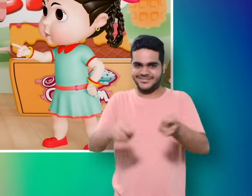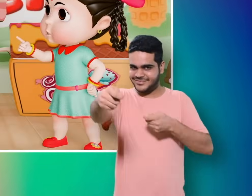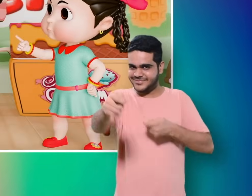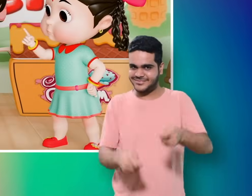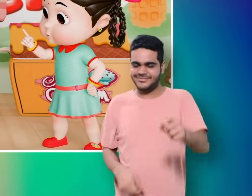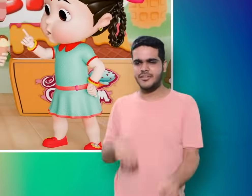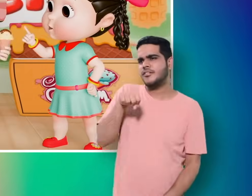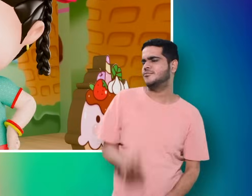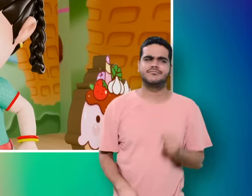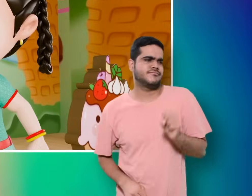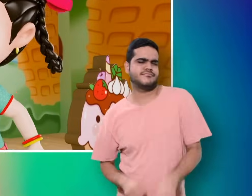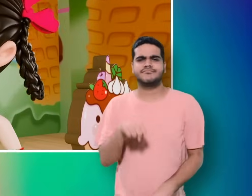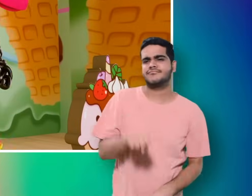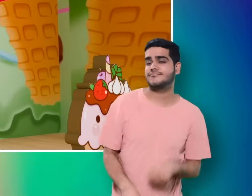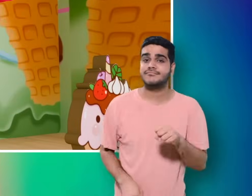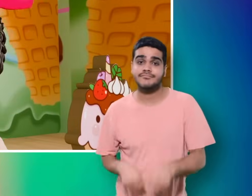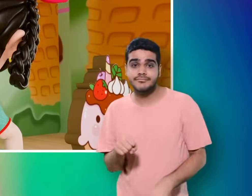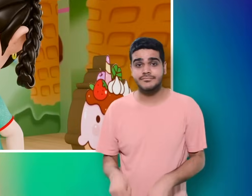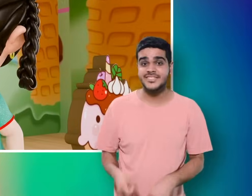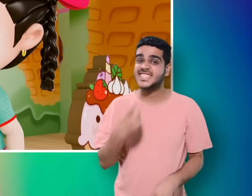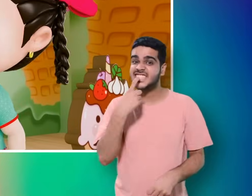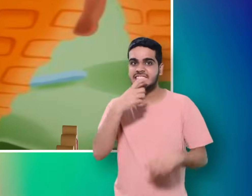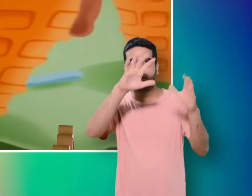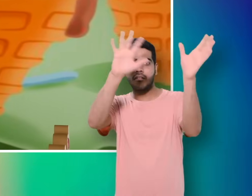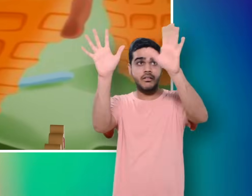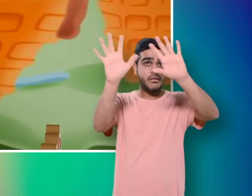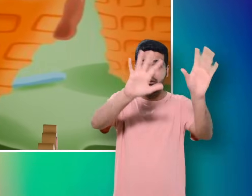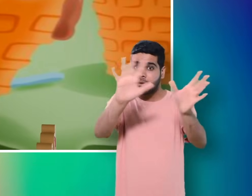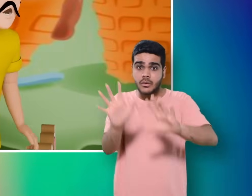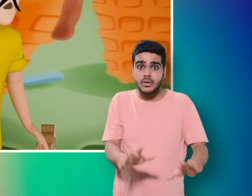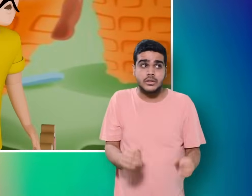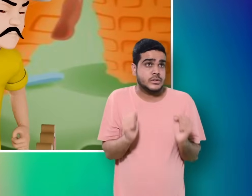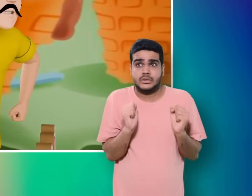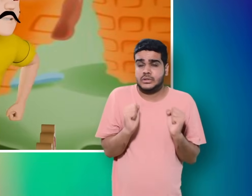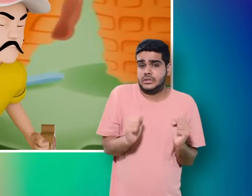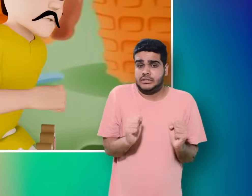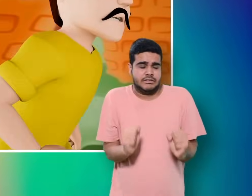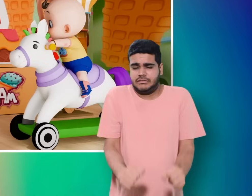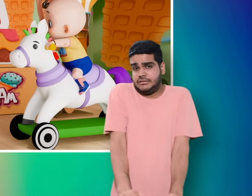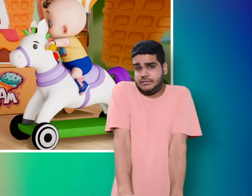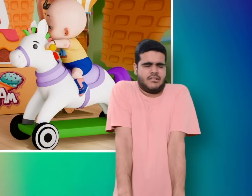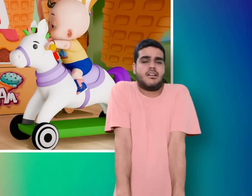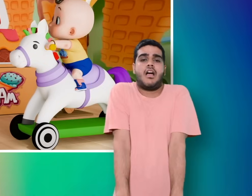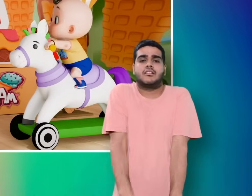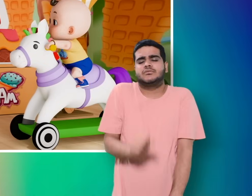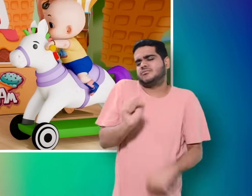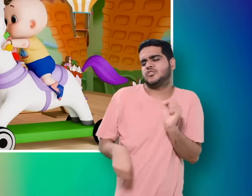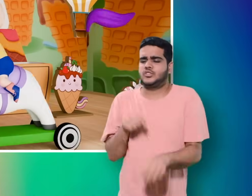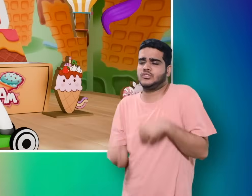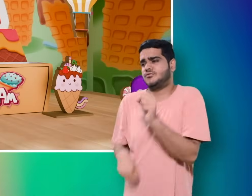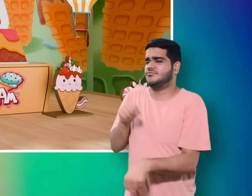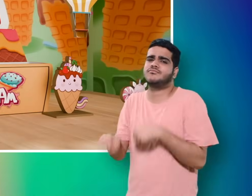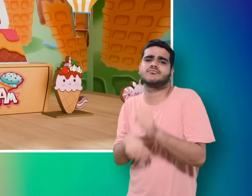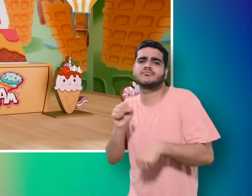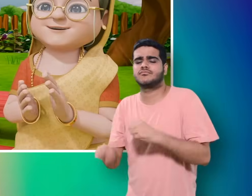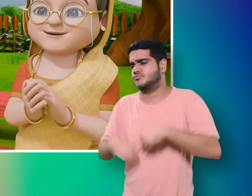घोड़ा था घमंडी, पहुंचा सबसे मंडी, सबसे मंडी बर्फ पड़ी थी, बर्फ में लग गई ठंडी।